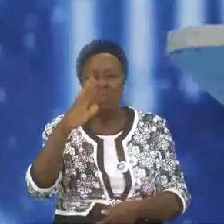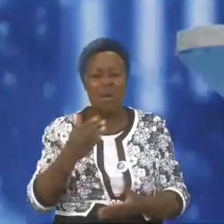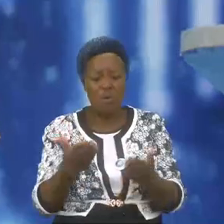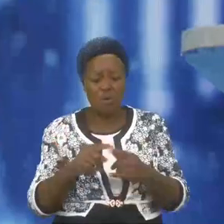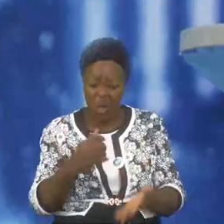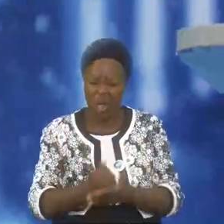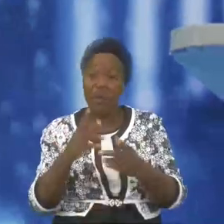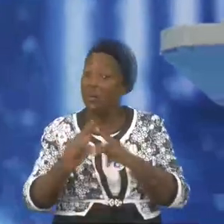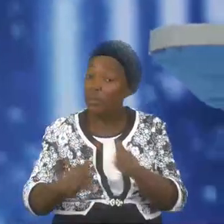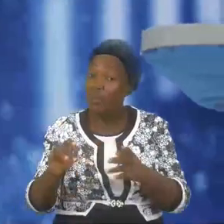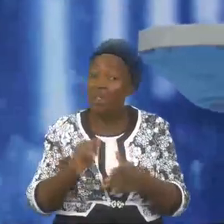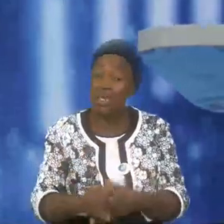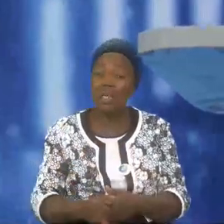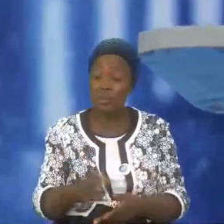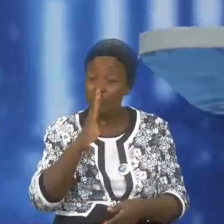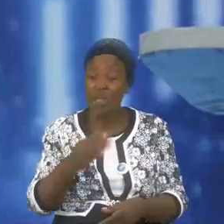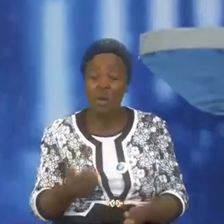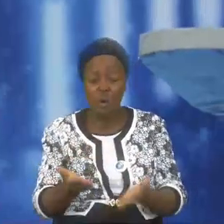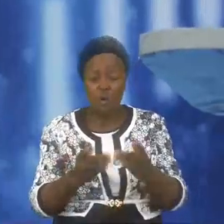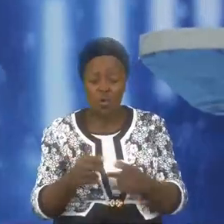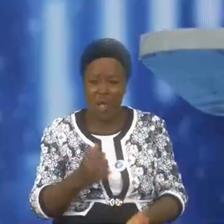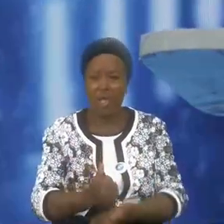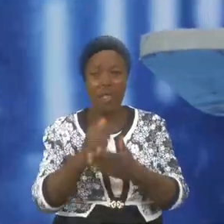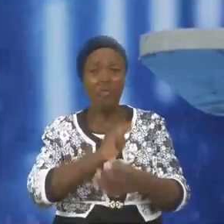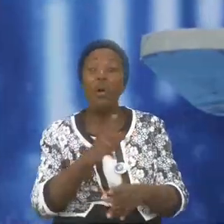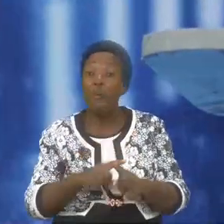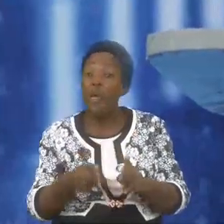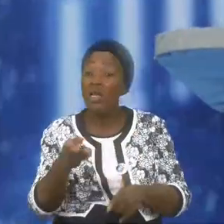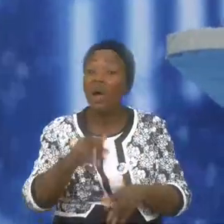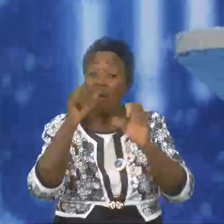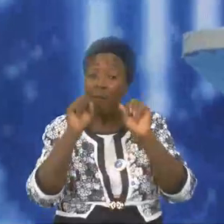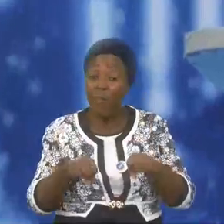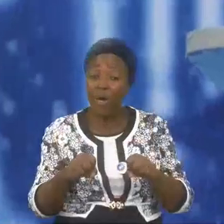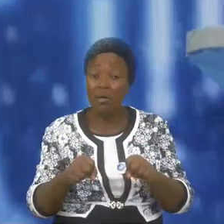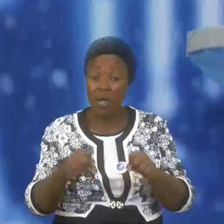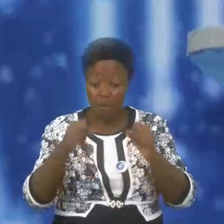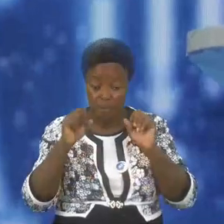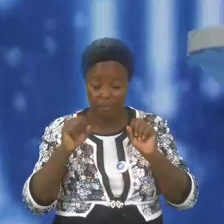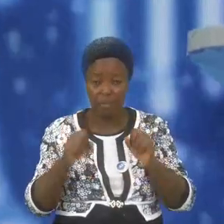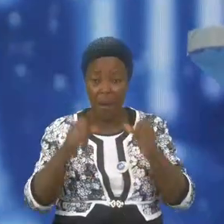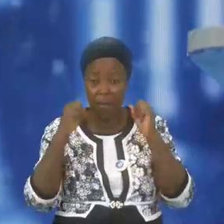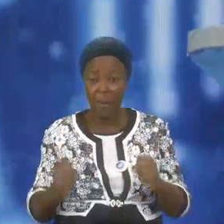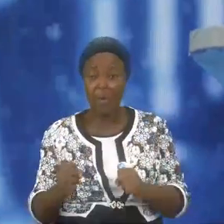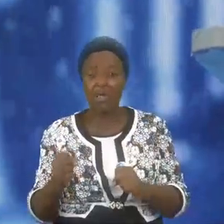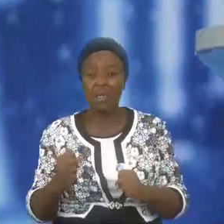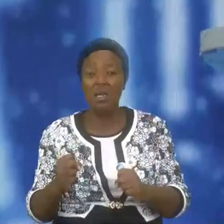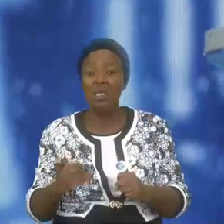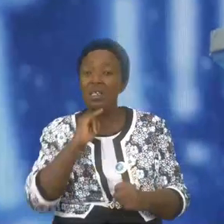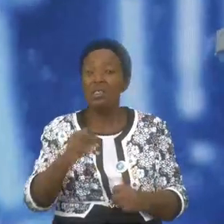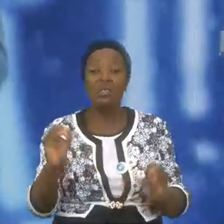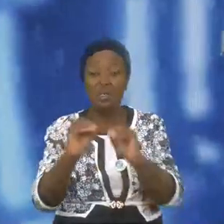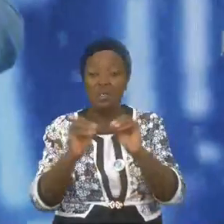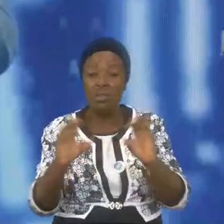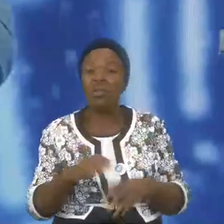Les gens, les puissances essaient de nous aider. Mais leur puissance ne donne rien. Que